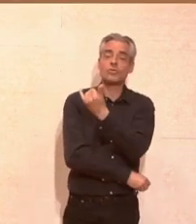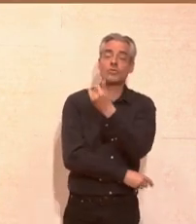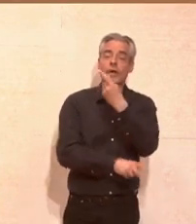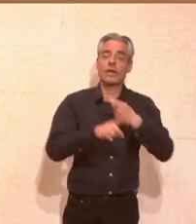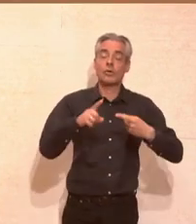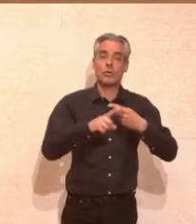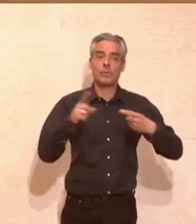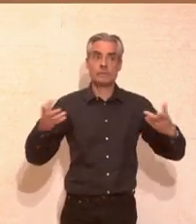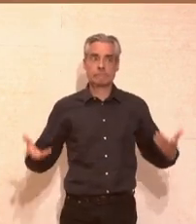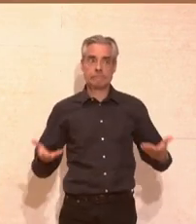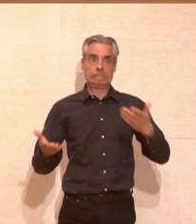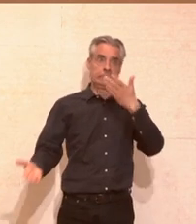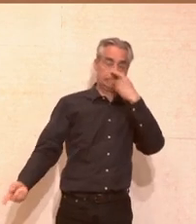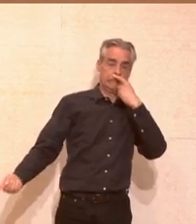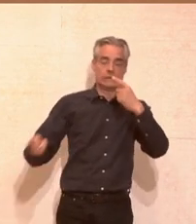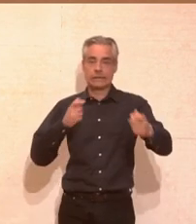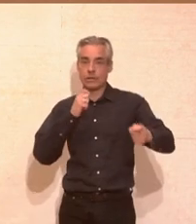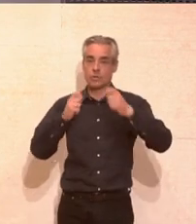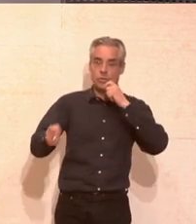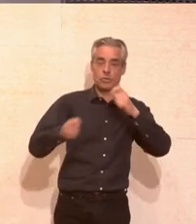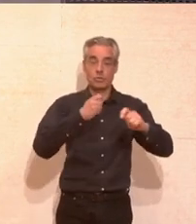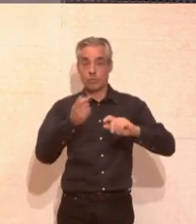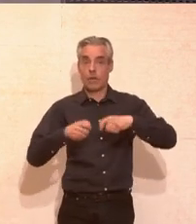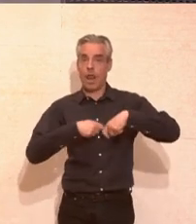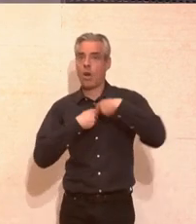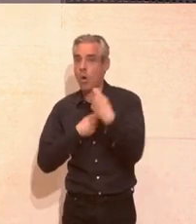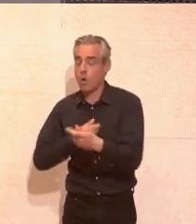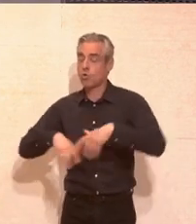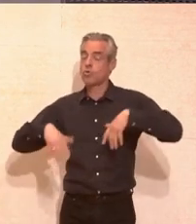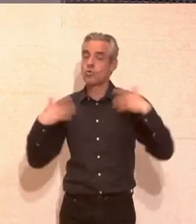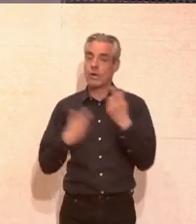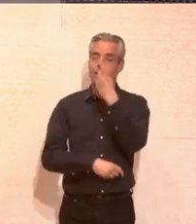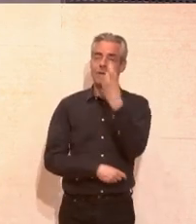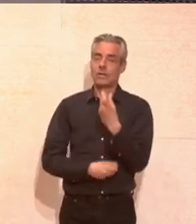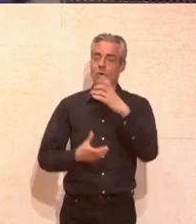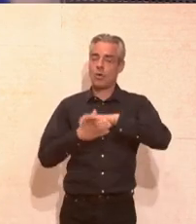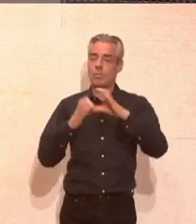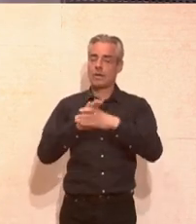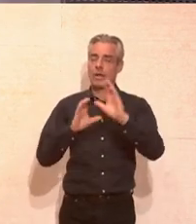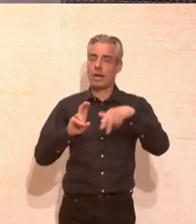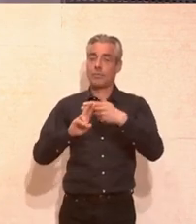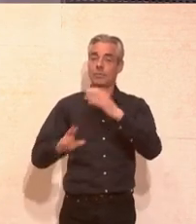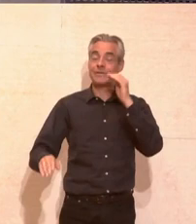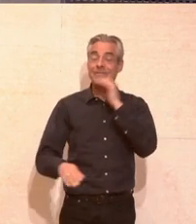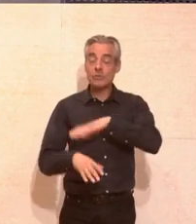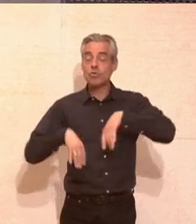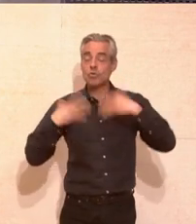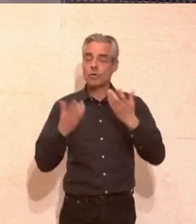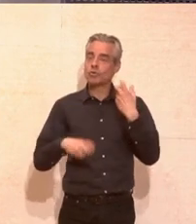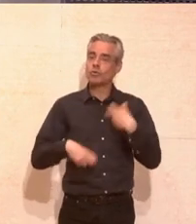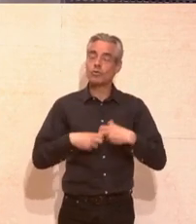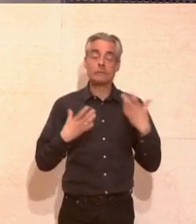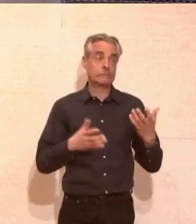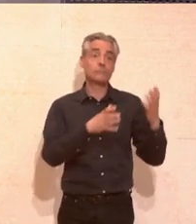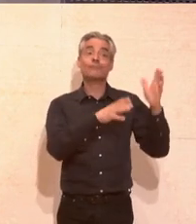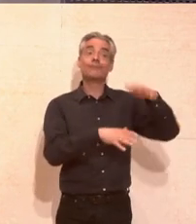On va rester toute la journée sur cette discussion, à mon sens. C'est une question qui est extrêmement complexe. Pour rebondir sur ce qui vient d'être